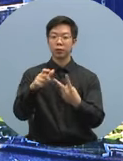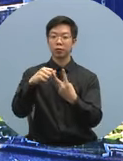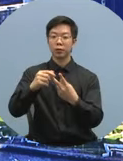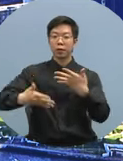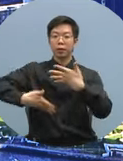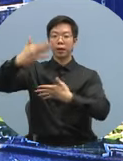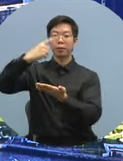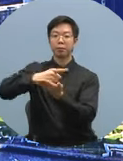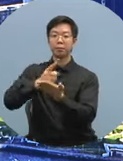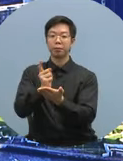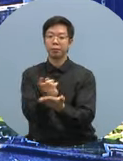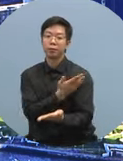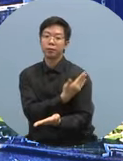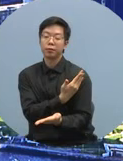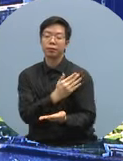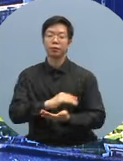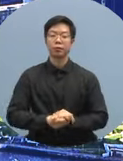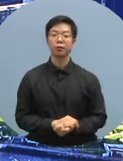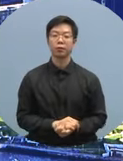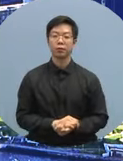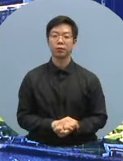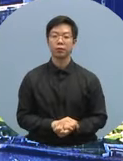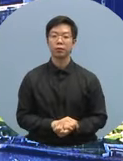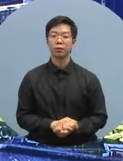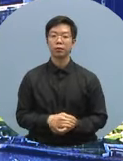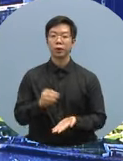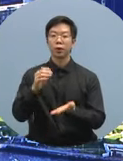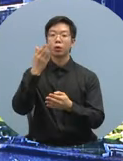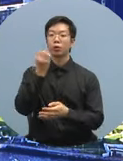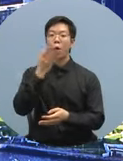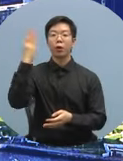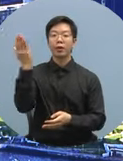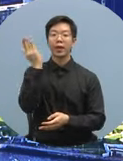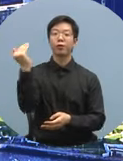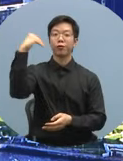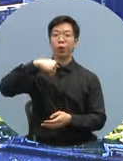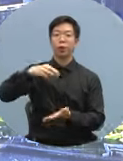呢都是一個地產的經紀，在港景峰那裡做事的。